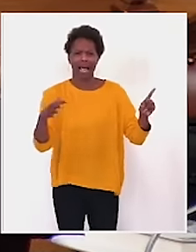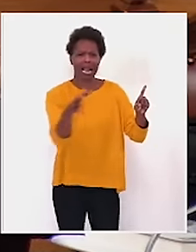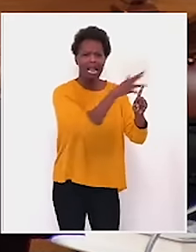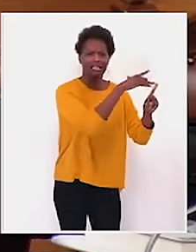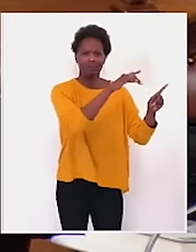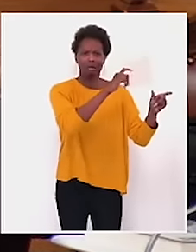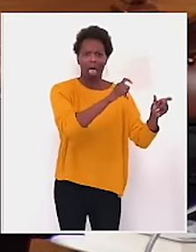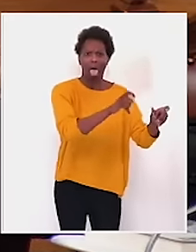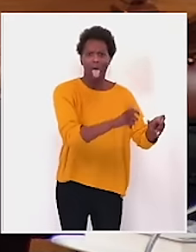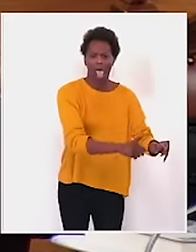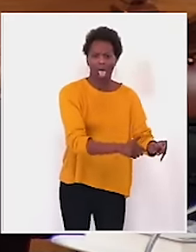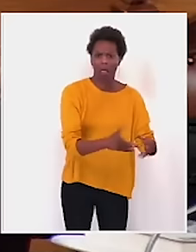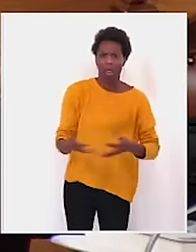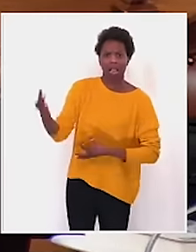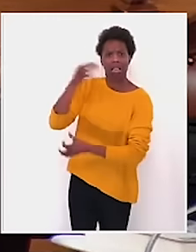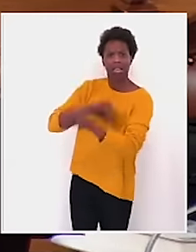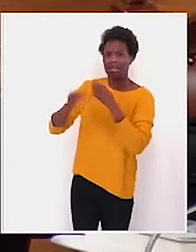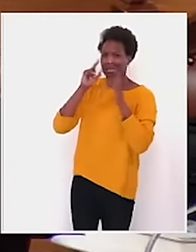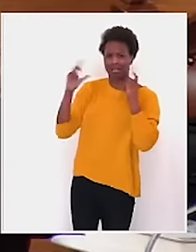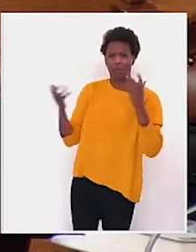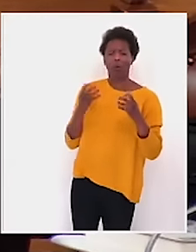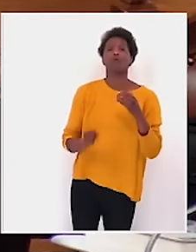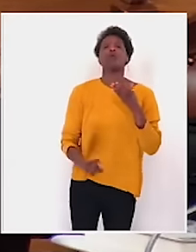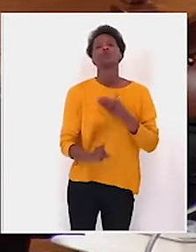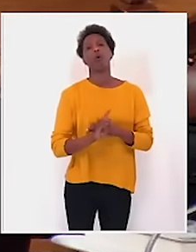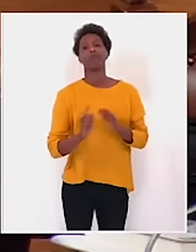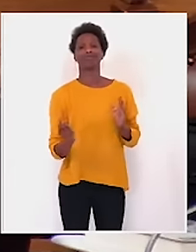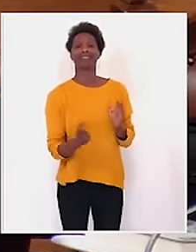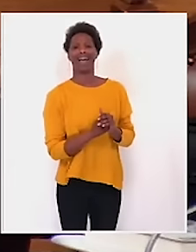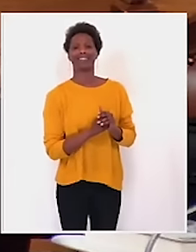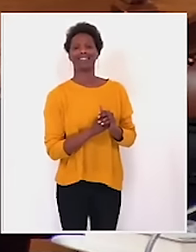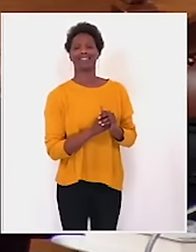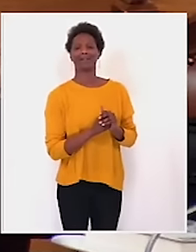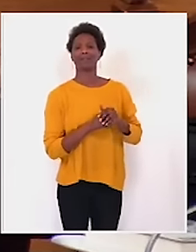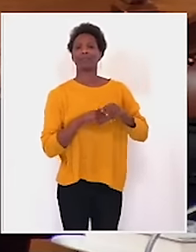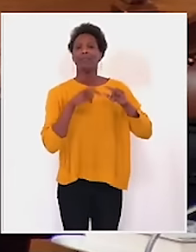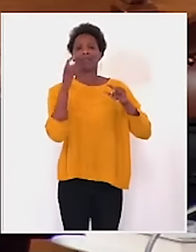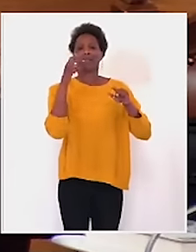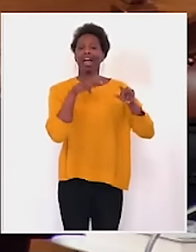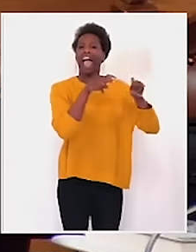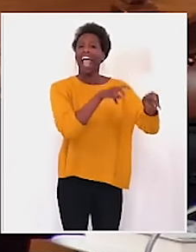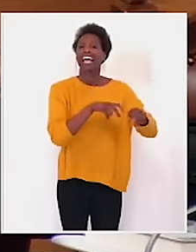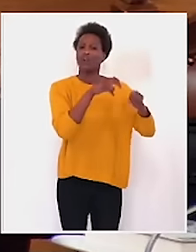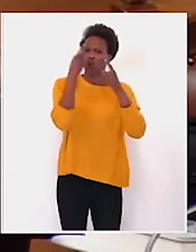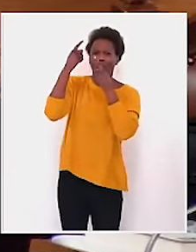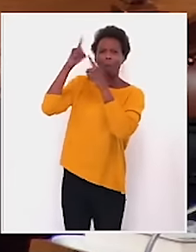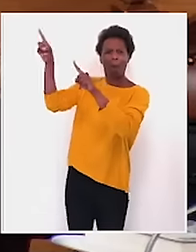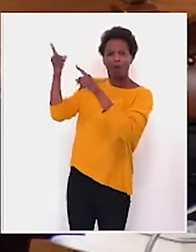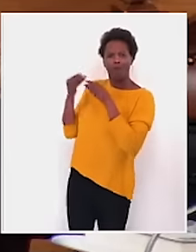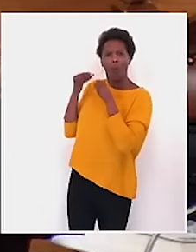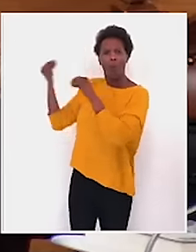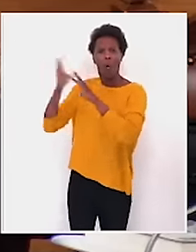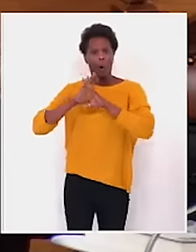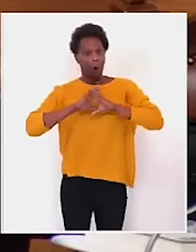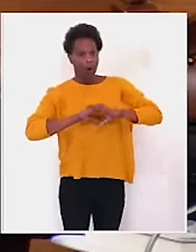discours. Il y a juste quand ils ont un peu peur des agriculteurs, où là ils sont un peu calmés, mais en règle générale ils se lâche complètement et c'est